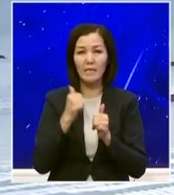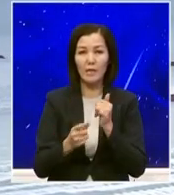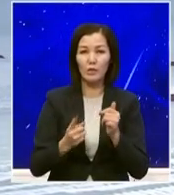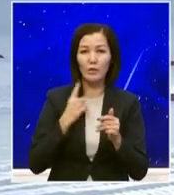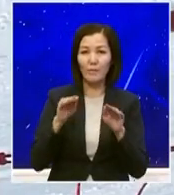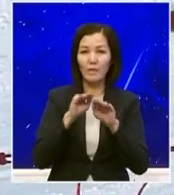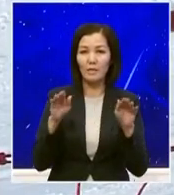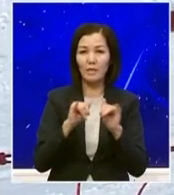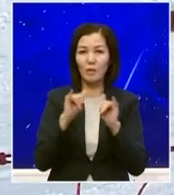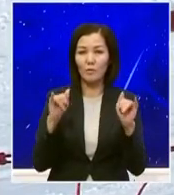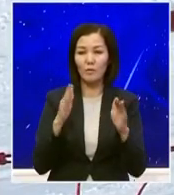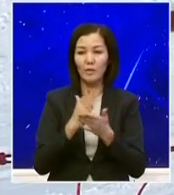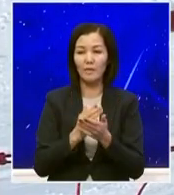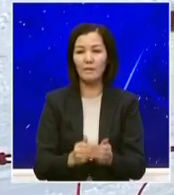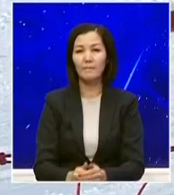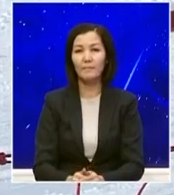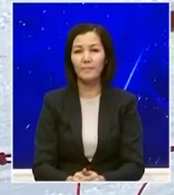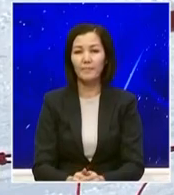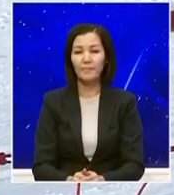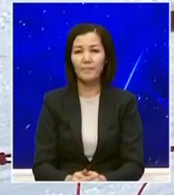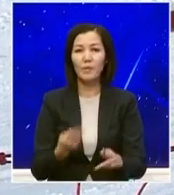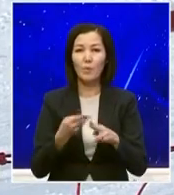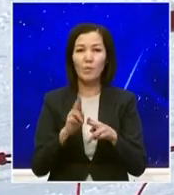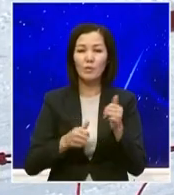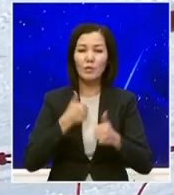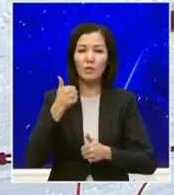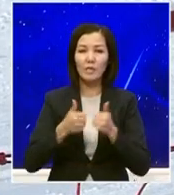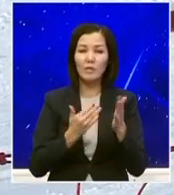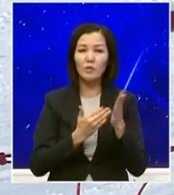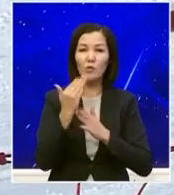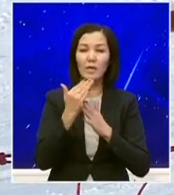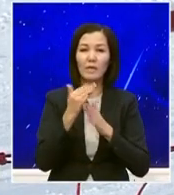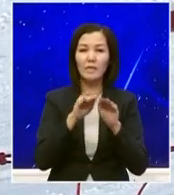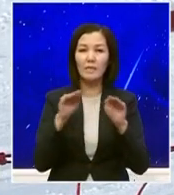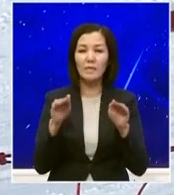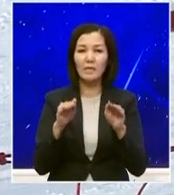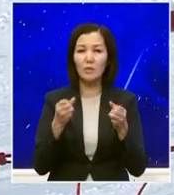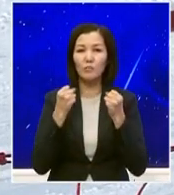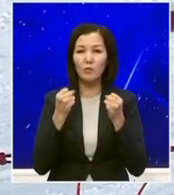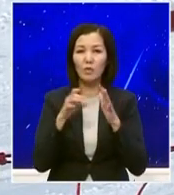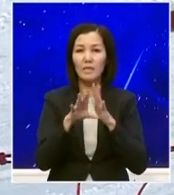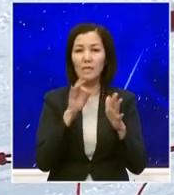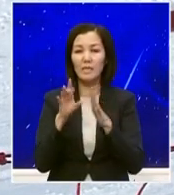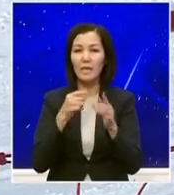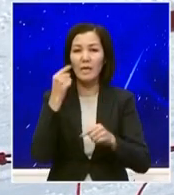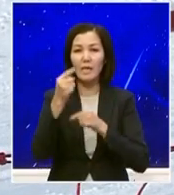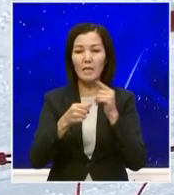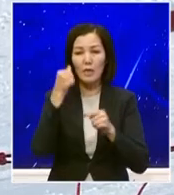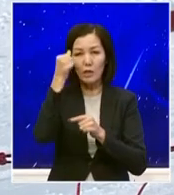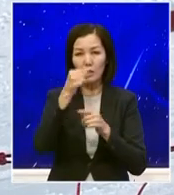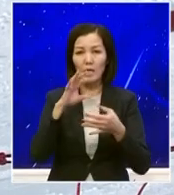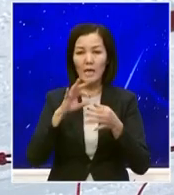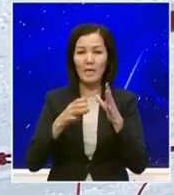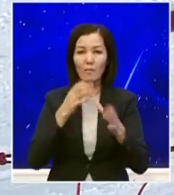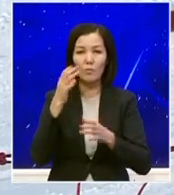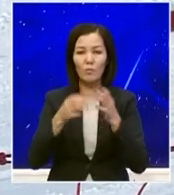шеберлік деңгейі өскен. Перспективные спортсмены, которые осы жарыста біз жоғары дайындық деңгейін көрсеткен спортшыларды іріктеп алып, келер жылы өтетін әлем